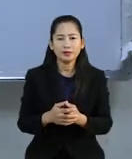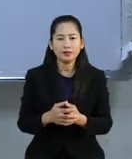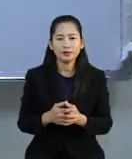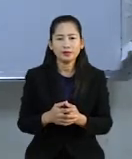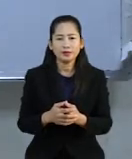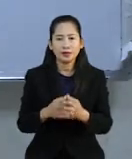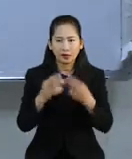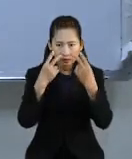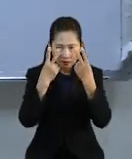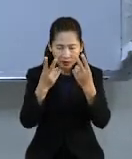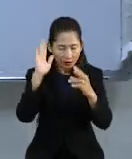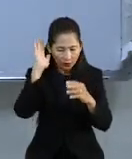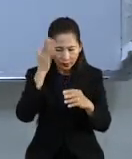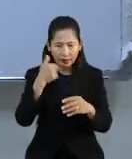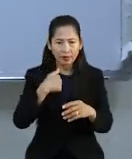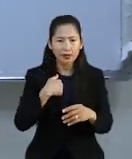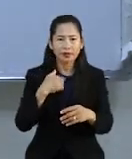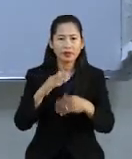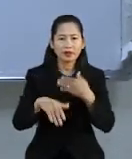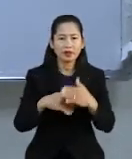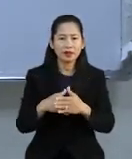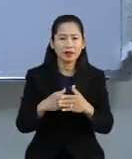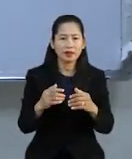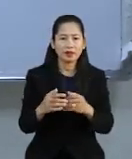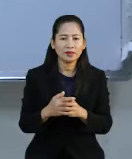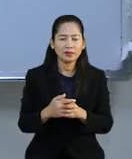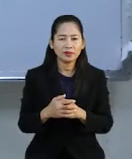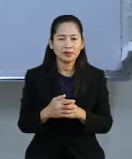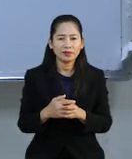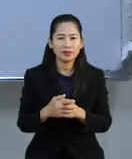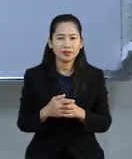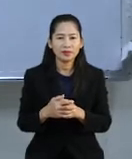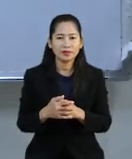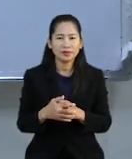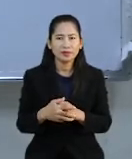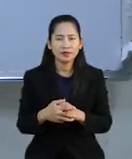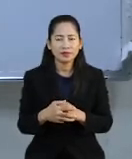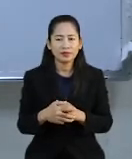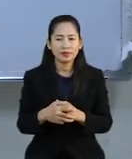Con mai ra mơ được hiệp được bà nệ cử. Đang ở khăn ý.